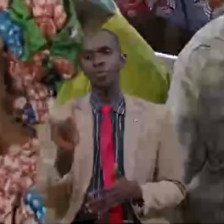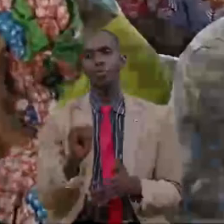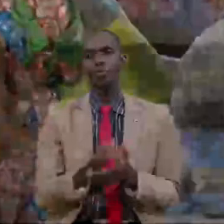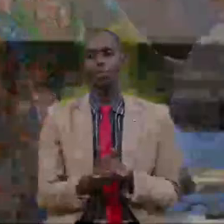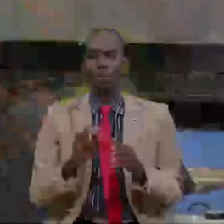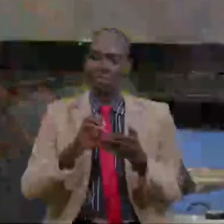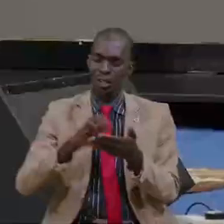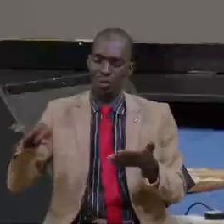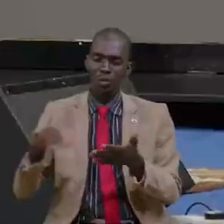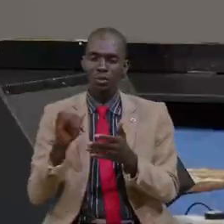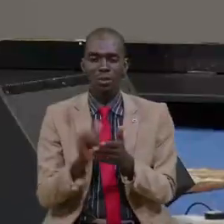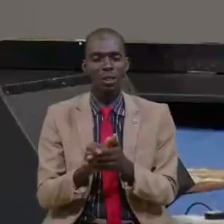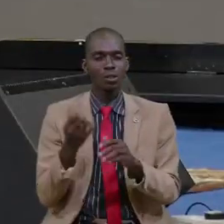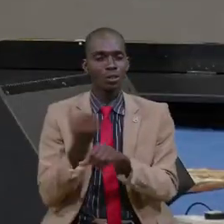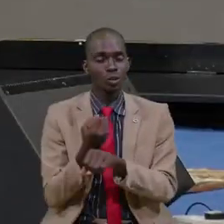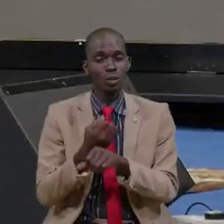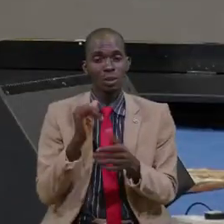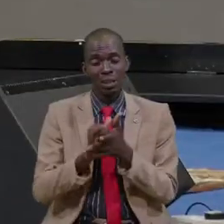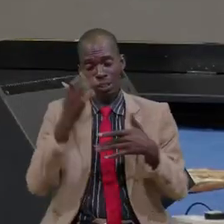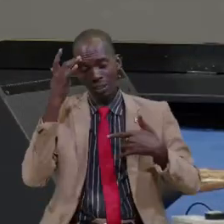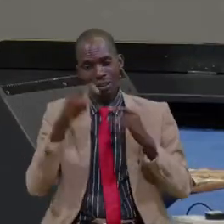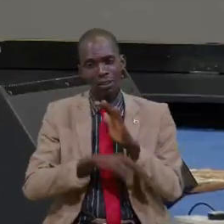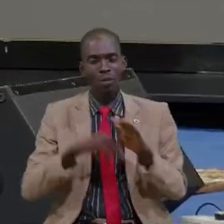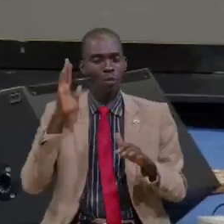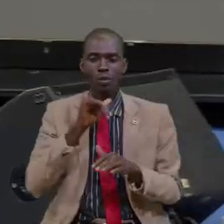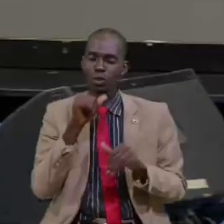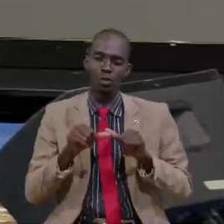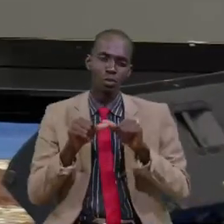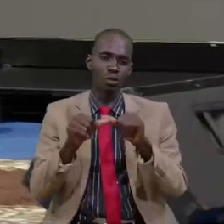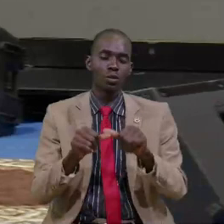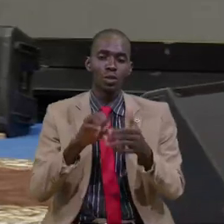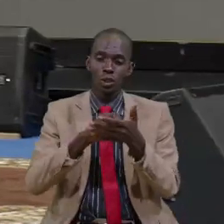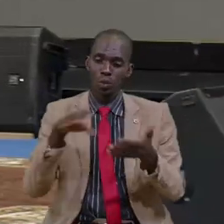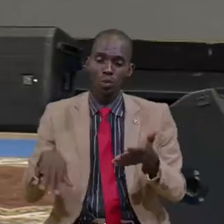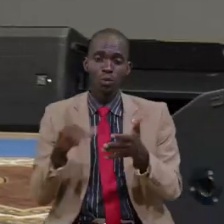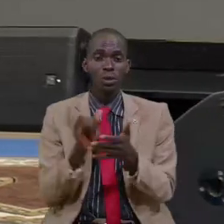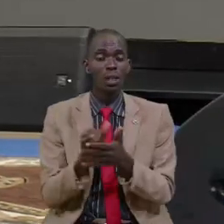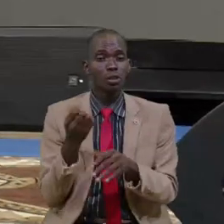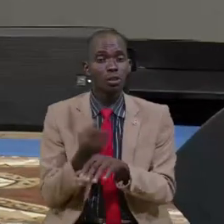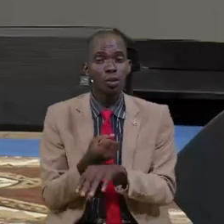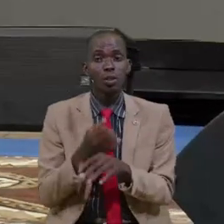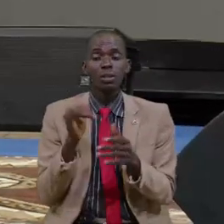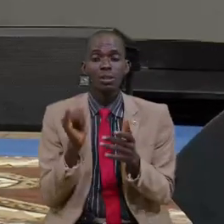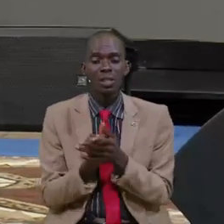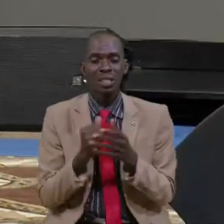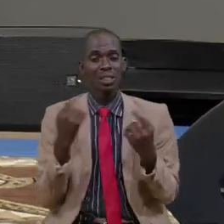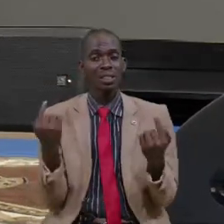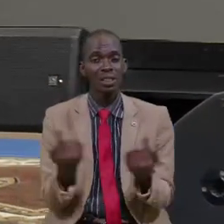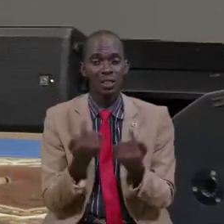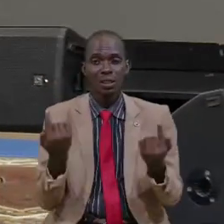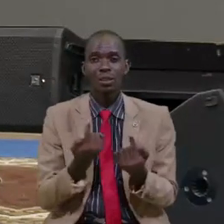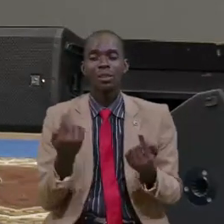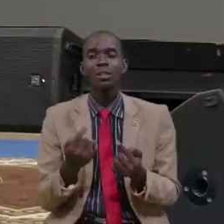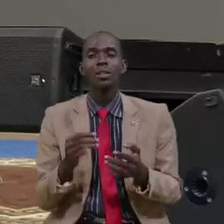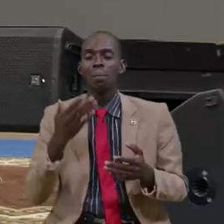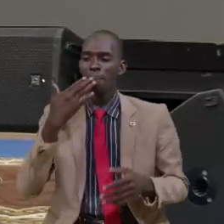n'est pas terminée. Ôtez la pierre. Cette maladie ne va pas continuer. Ôtez cette pierre. Ce